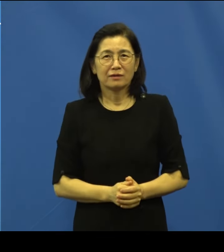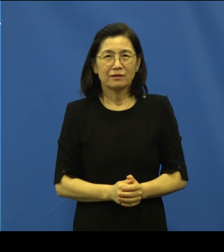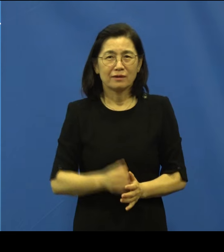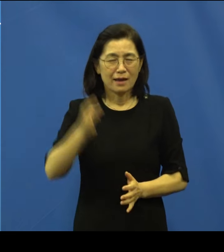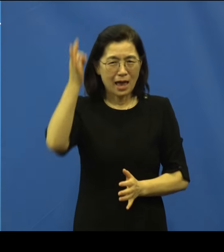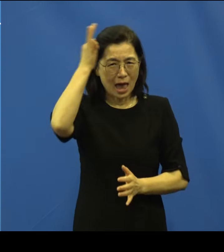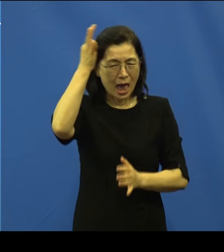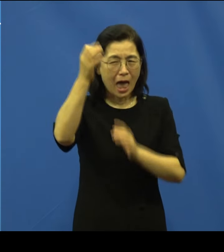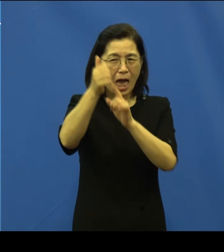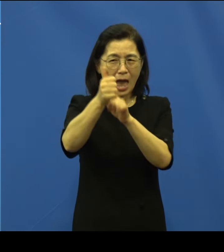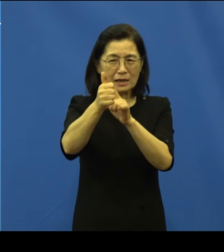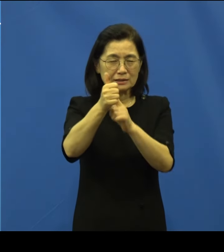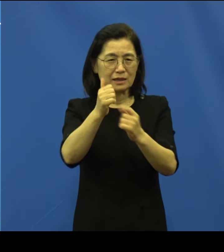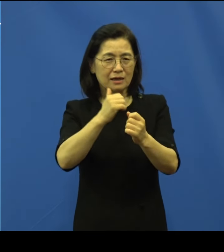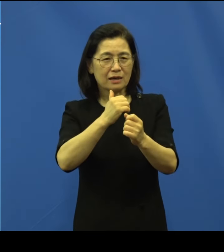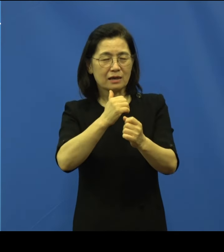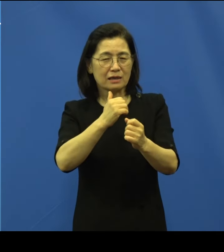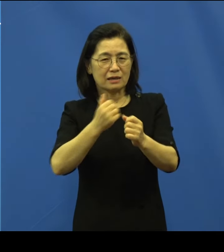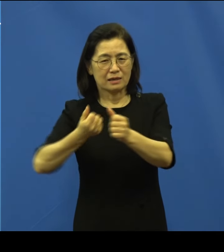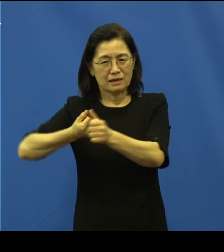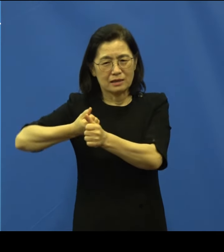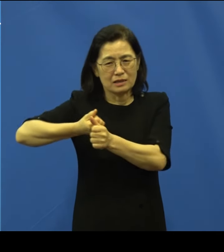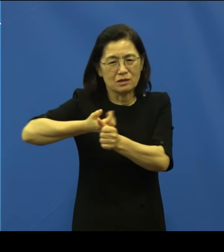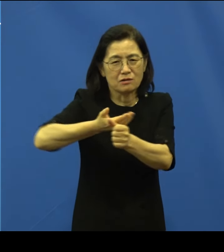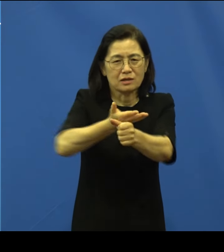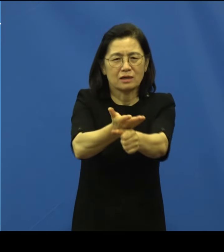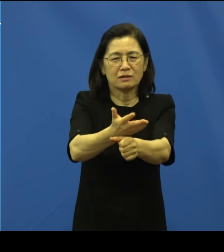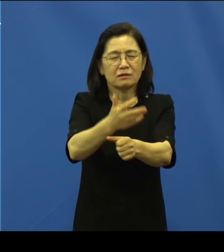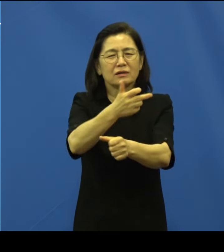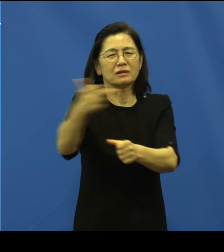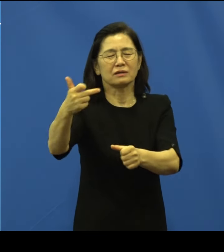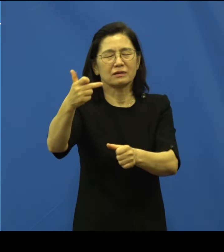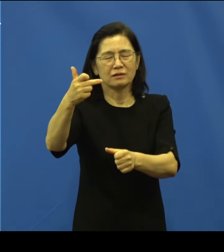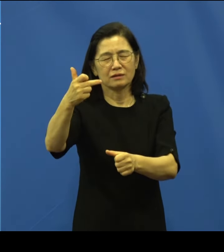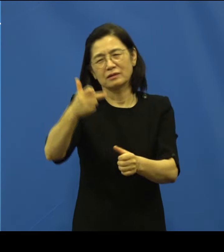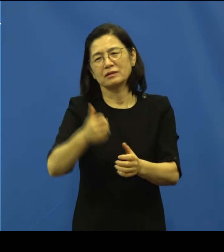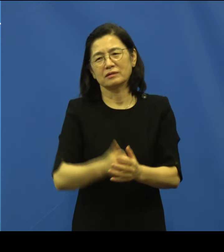사람의 영향력이 큰가를 보여주는 거죠. 왜냐하면 전쟁의 키를 갖고 있는 거니까.